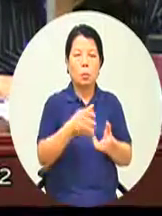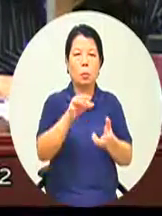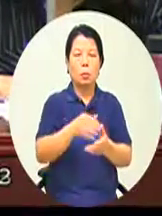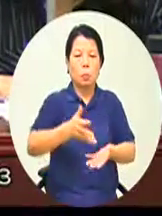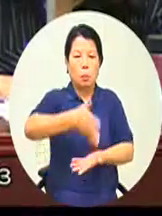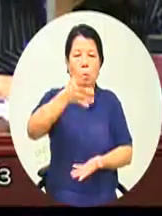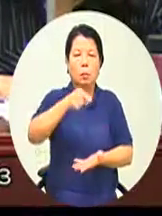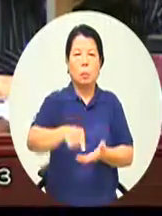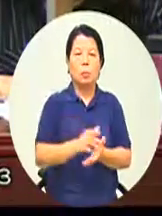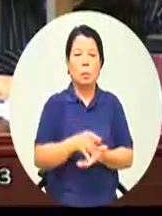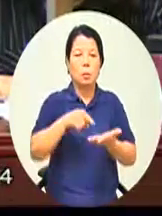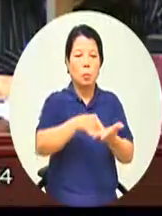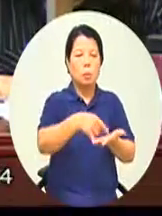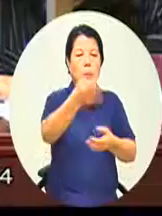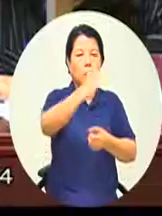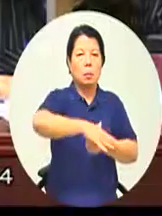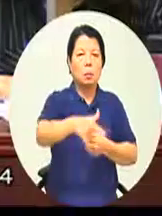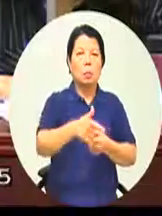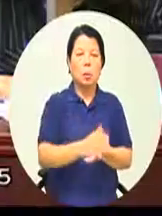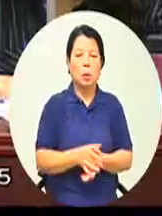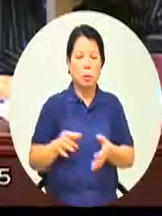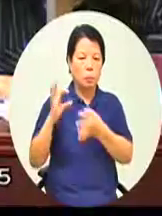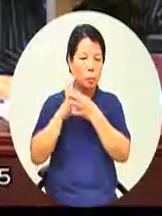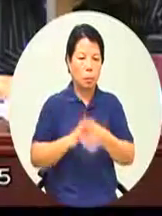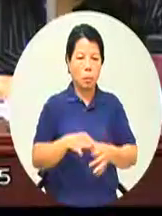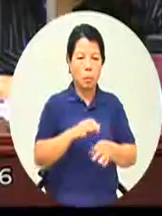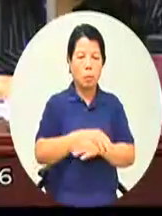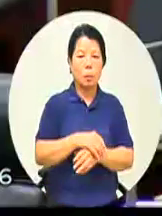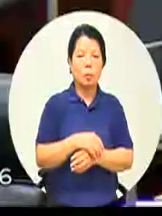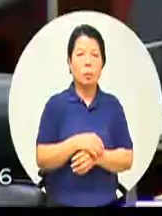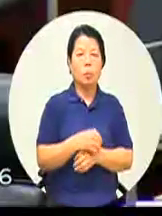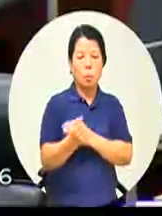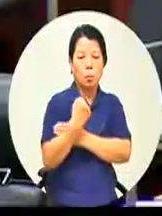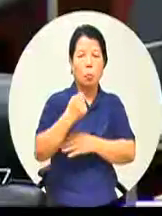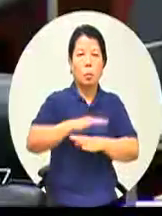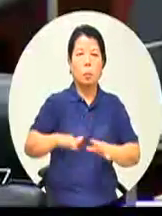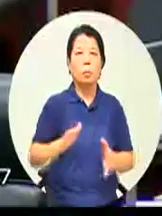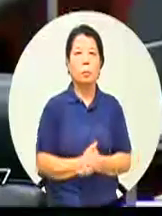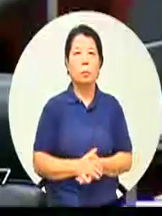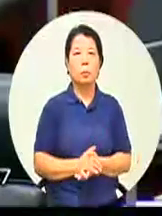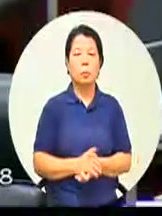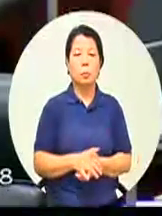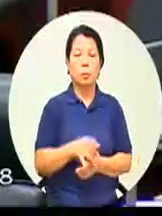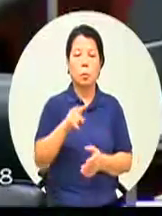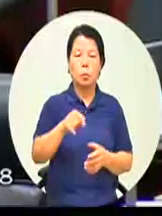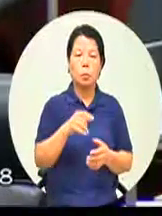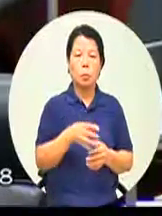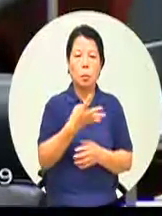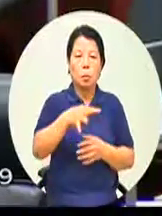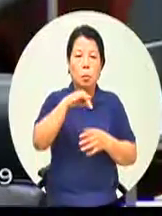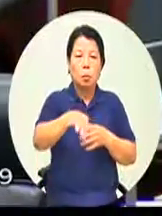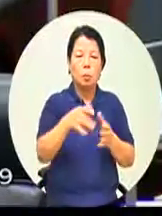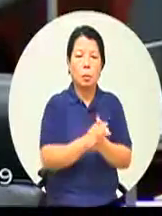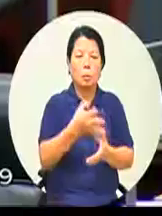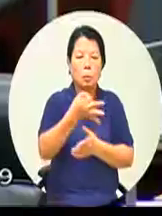钱。这个部分我们会不断的来做。 局长，那个虽然讲这经费庞大了，不过，你甲